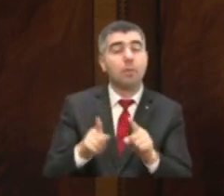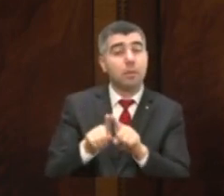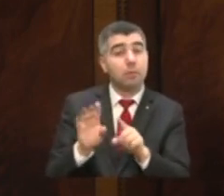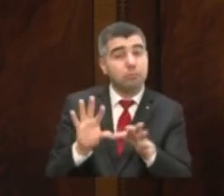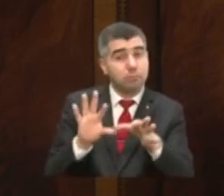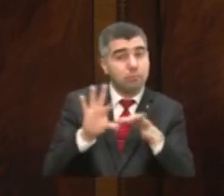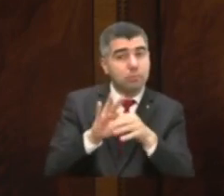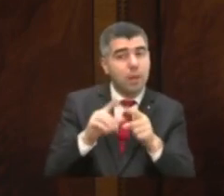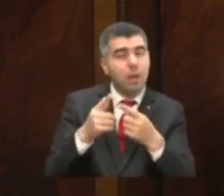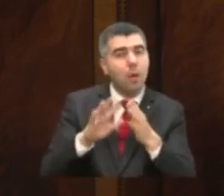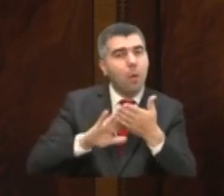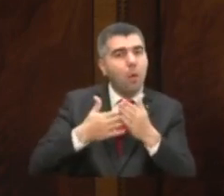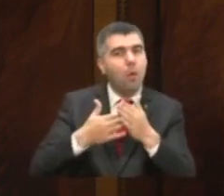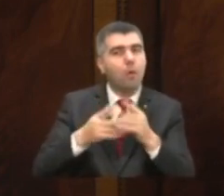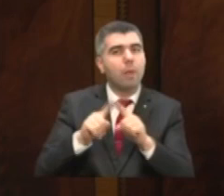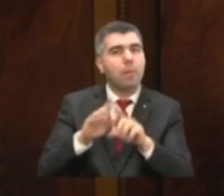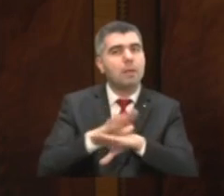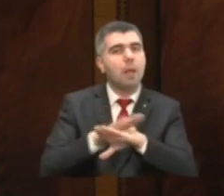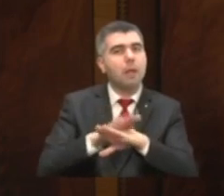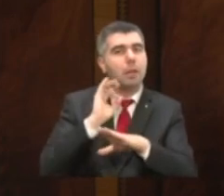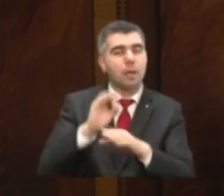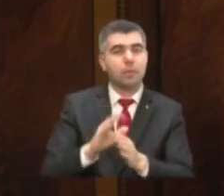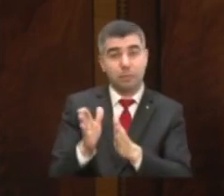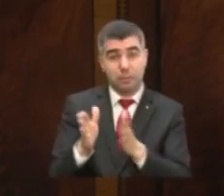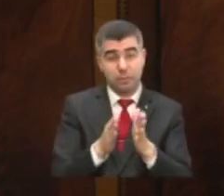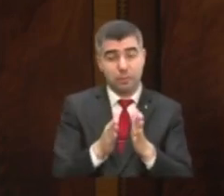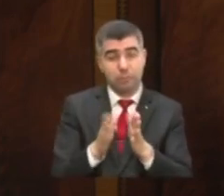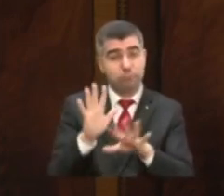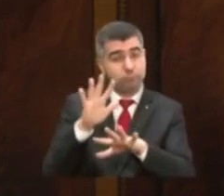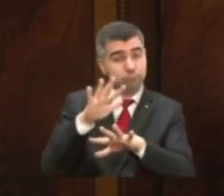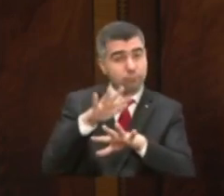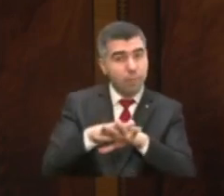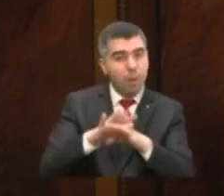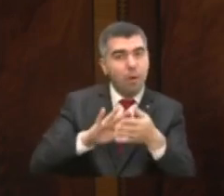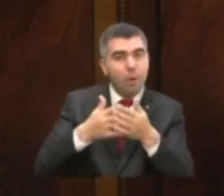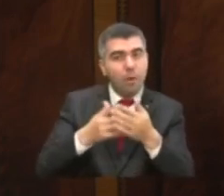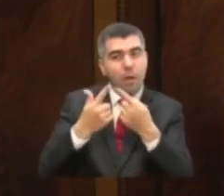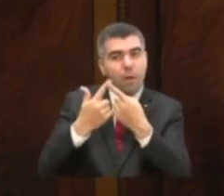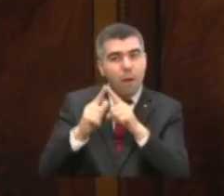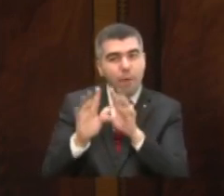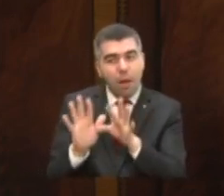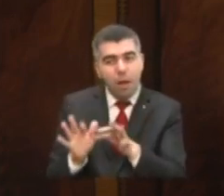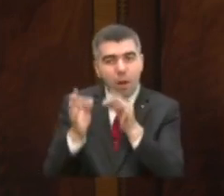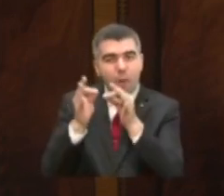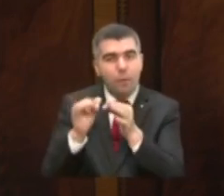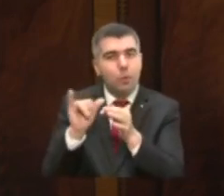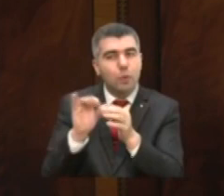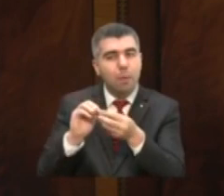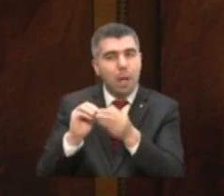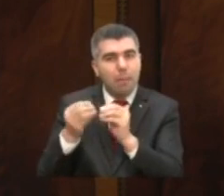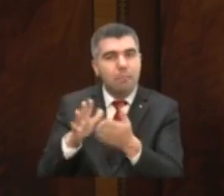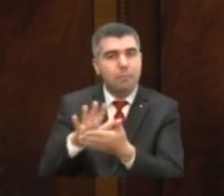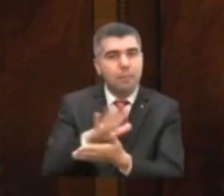في مختلف السياسات القطاعية الموجهة للشباب. وقد انصب العمل منذ ذلك الحين على تدقيق أهداف وتوجهات هذه السياسة